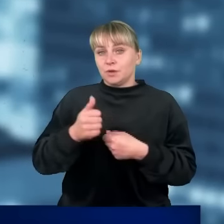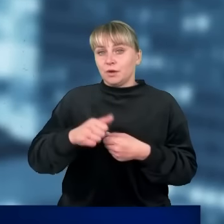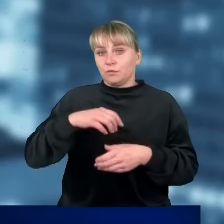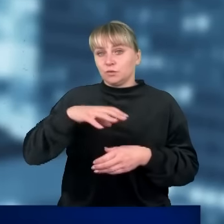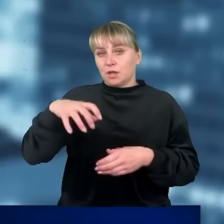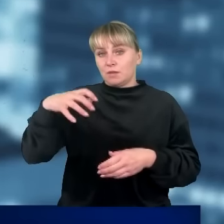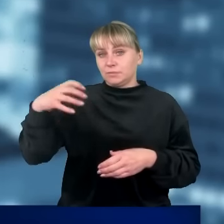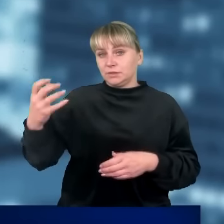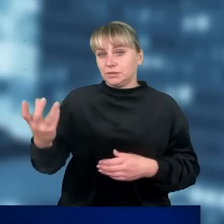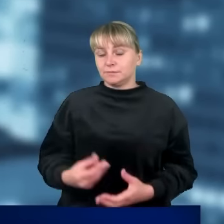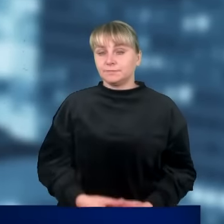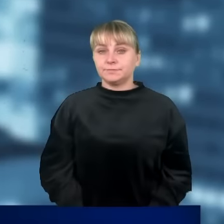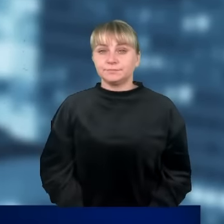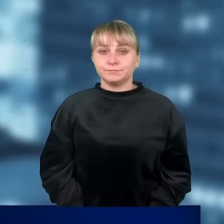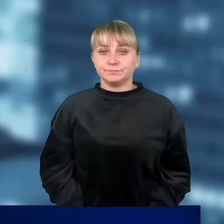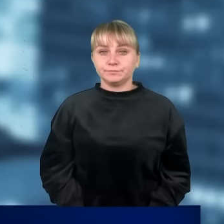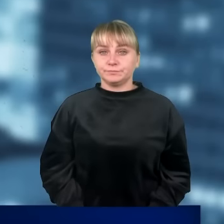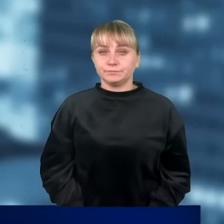emisję. Ludzie,